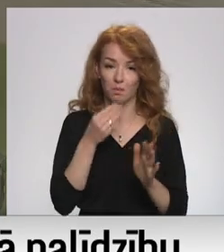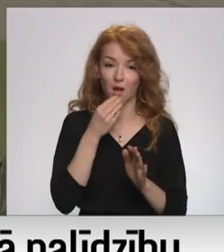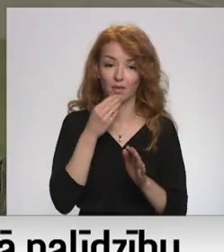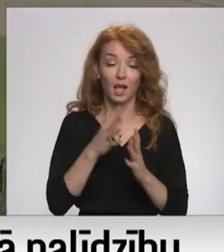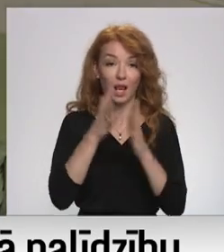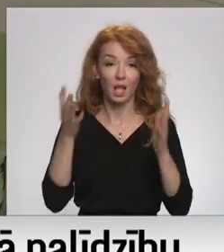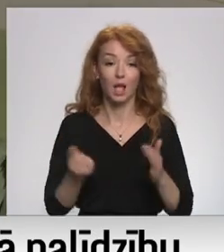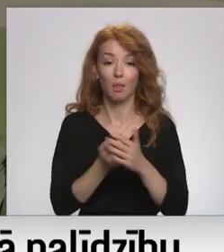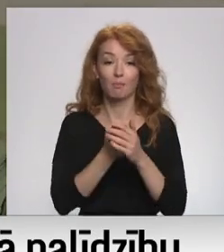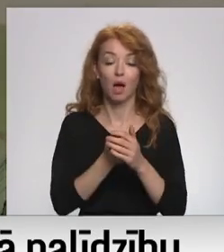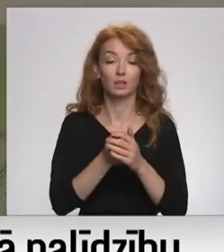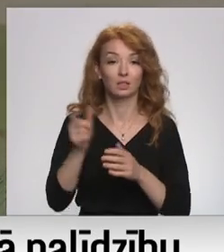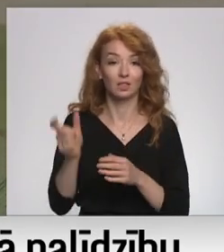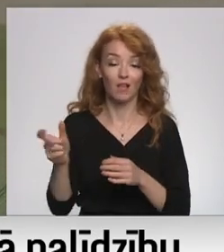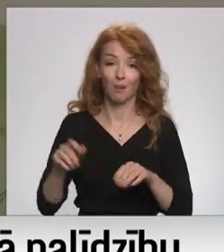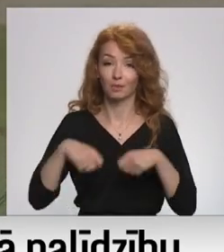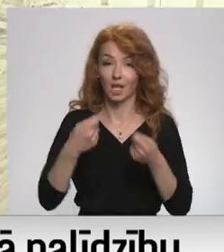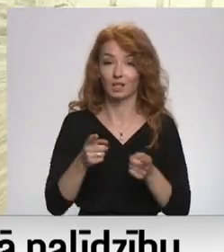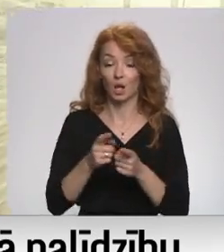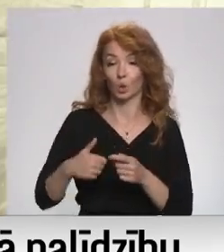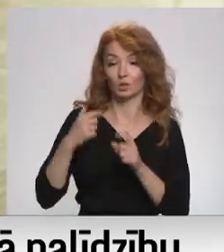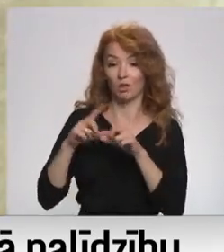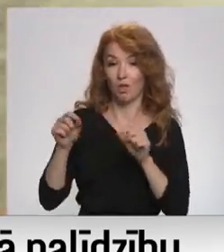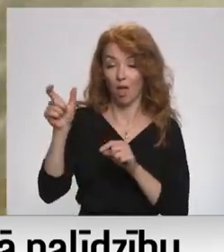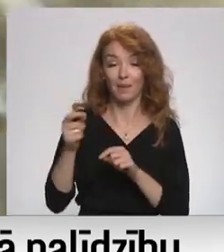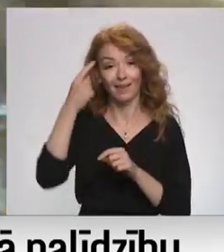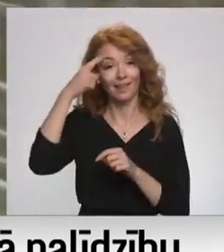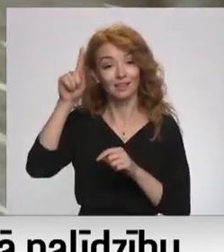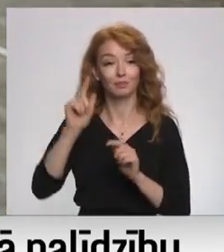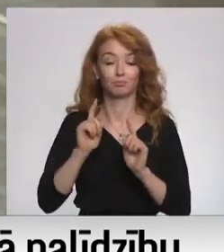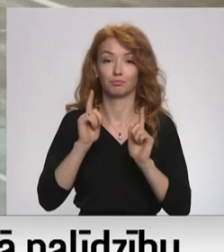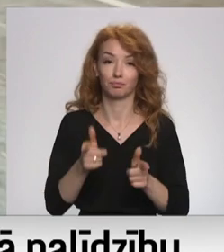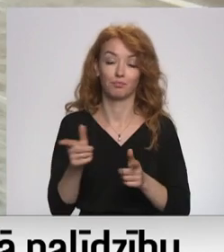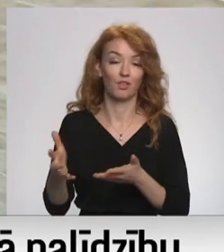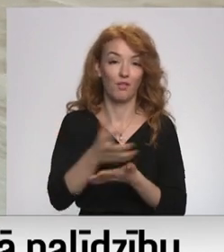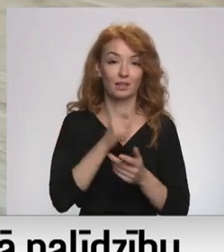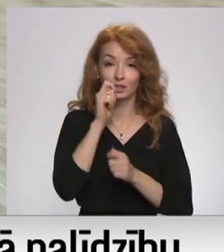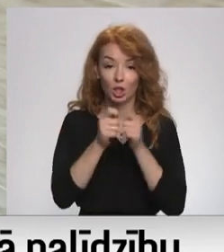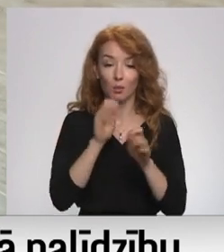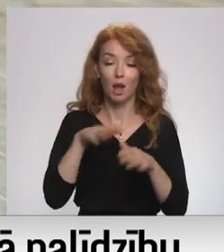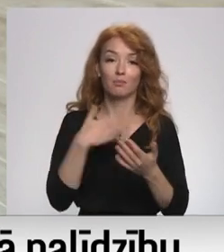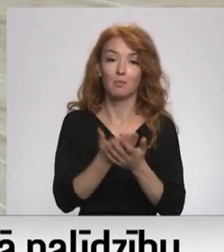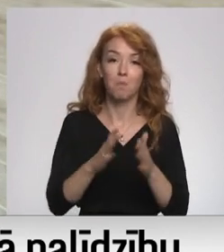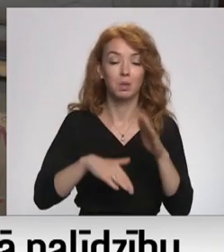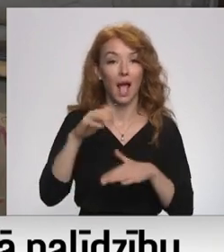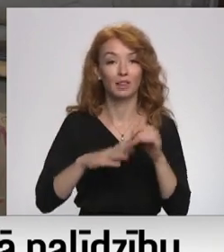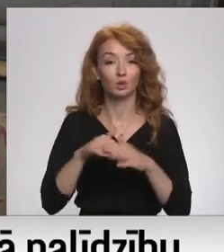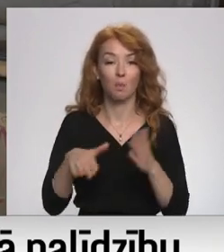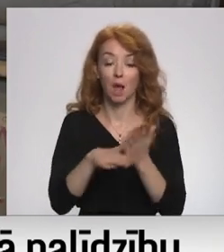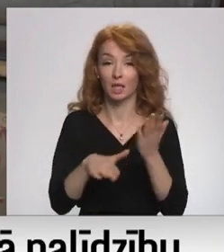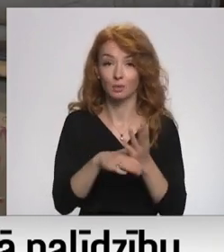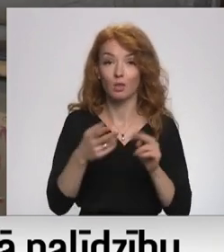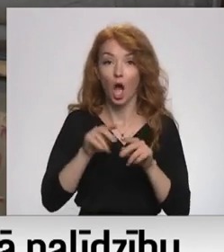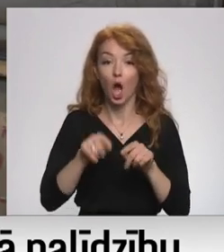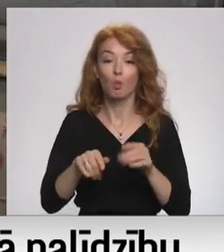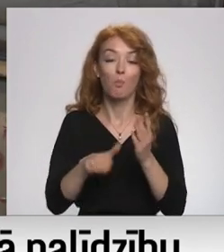atbalstu Ukrainas ļaudīm sniedz arī mūsu uzņēmēji. Atbalsta iniciatīva uzņēmēji Mieram vads ziedojums, lai sniegtu praktisku palīdzību un tieši tādu